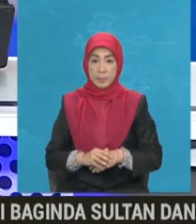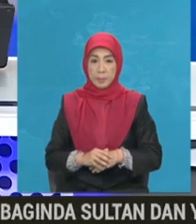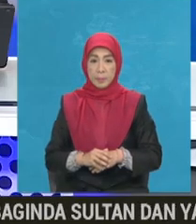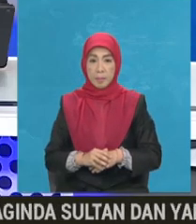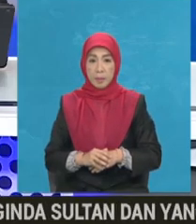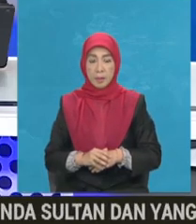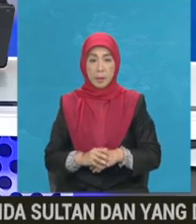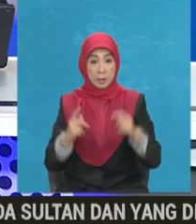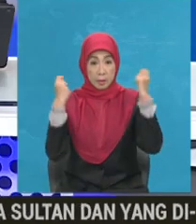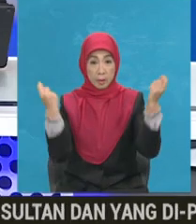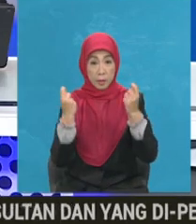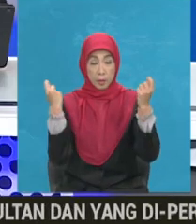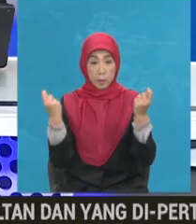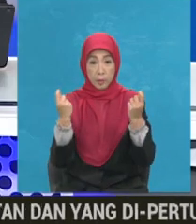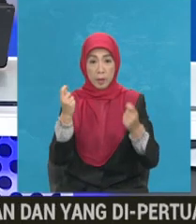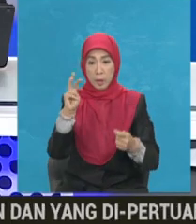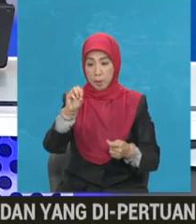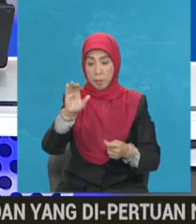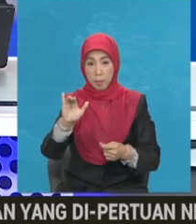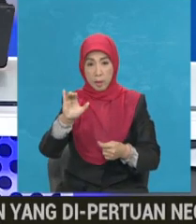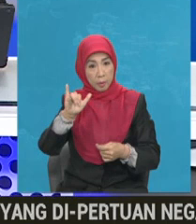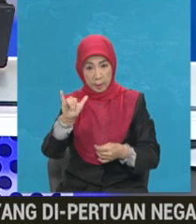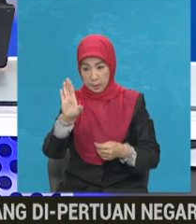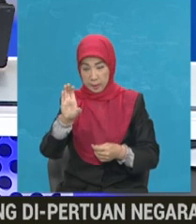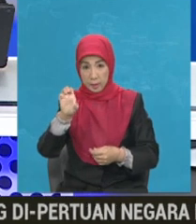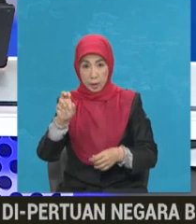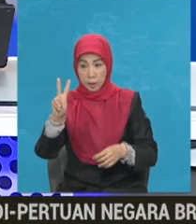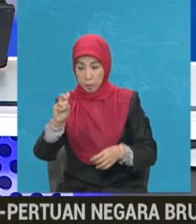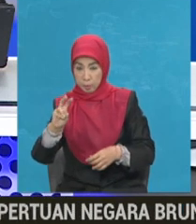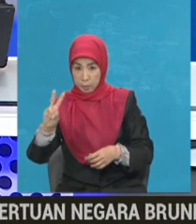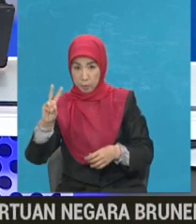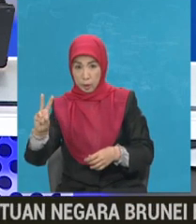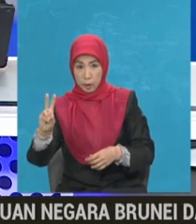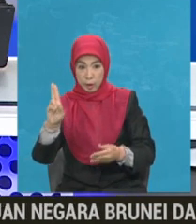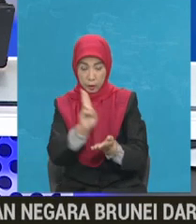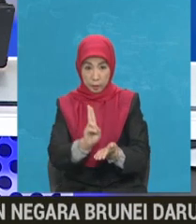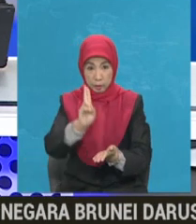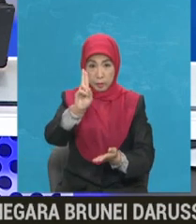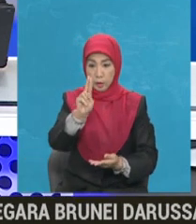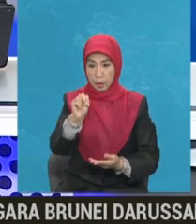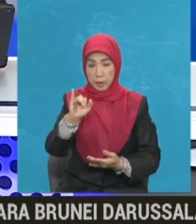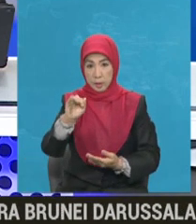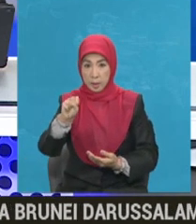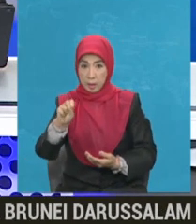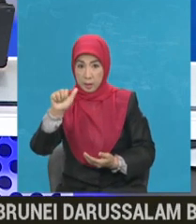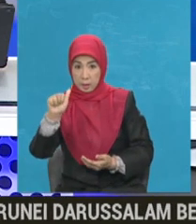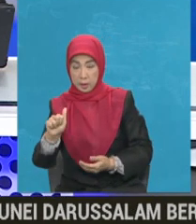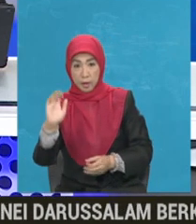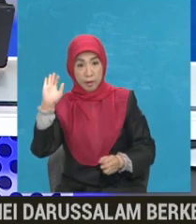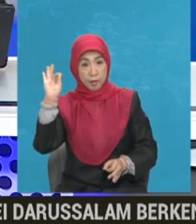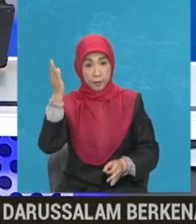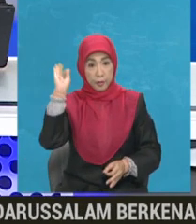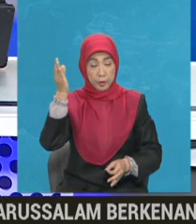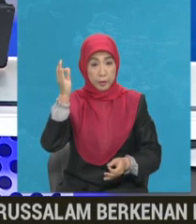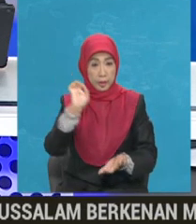Hai bersempena dengan Brunei mwc 2022 University Sultan Servant di Indonesia akan mengadakan forum